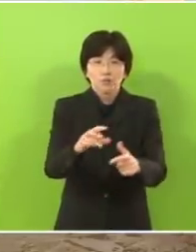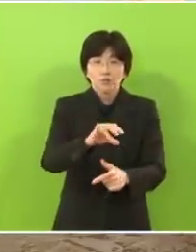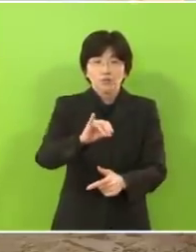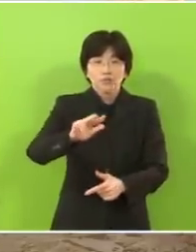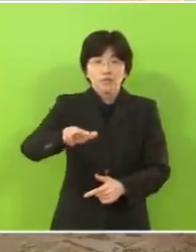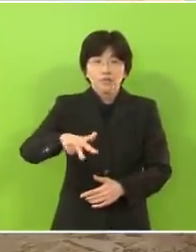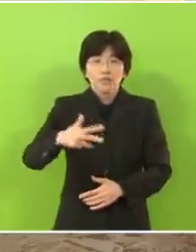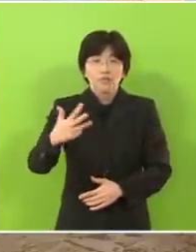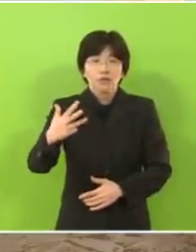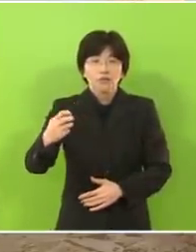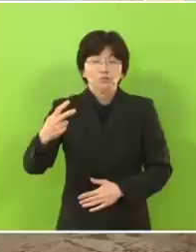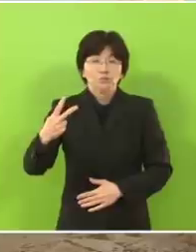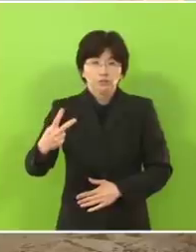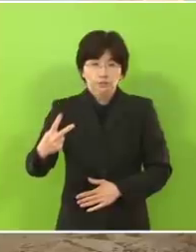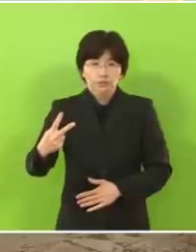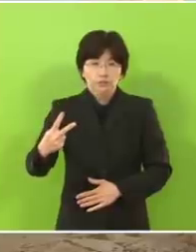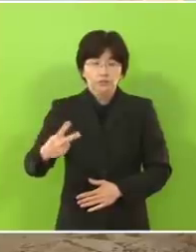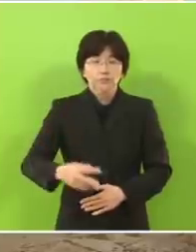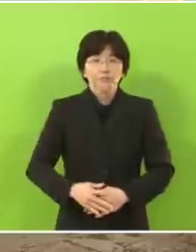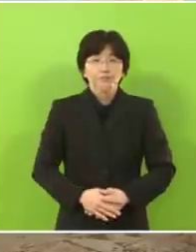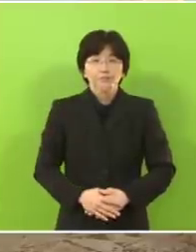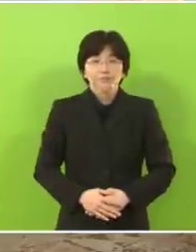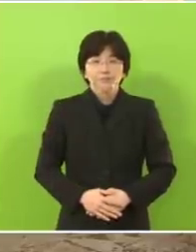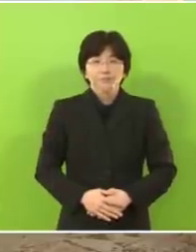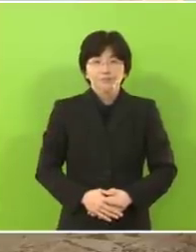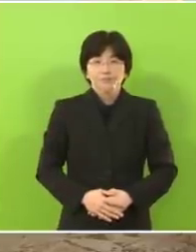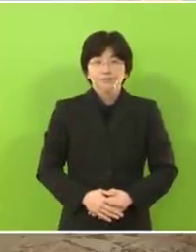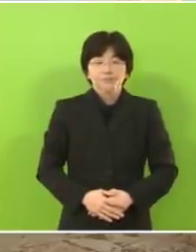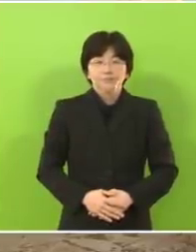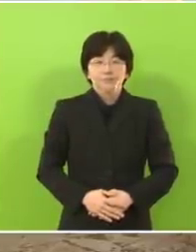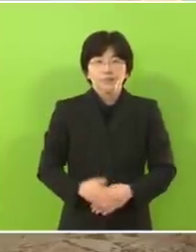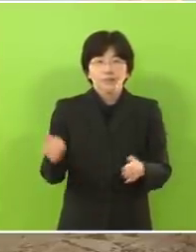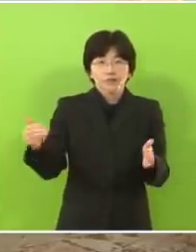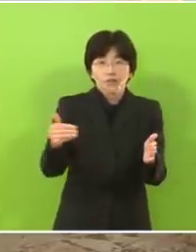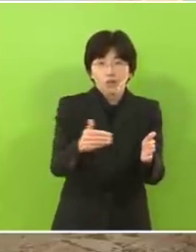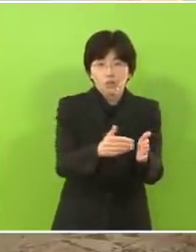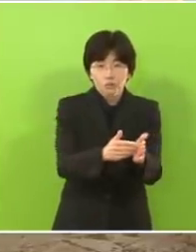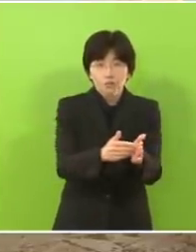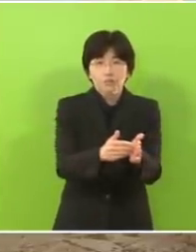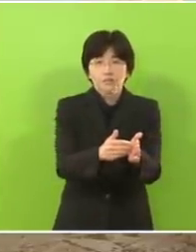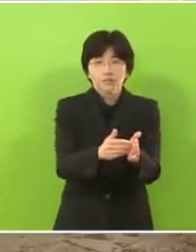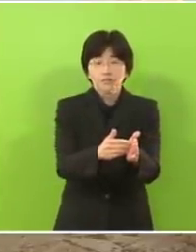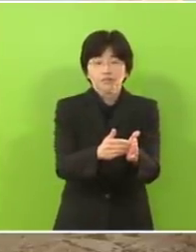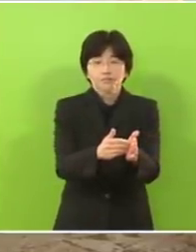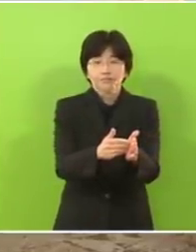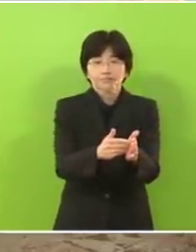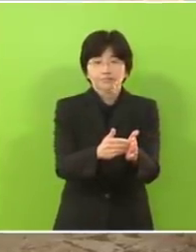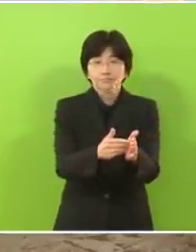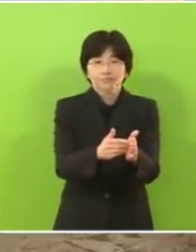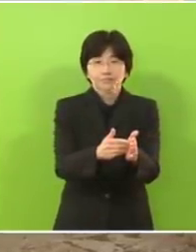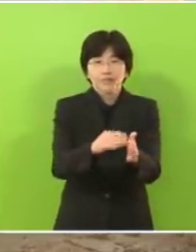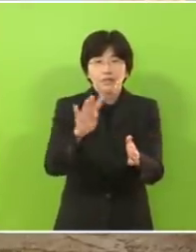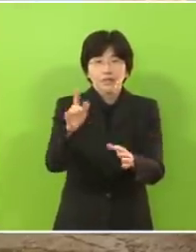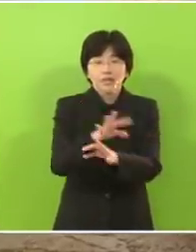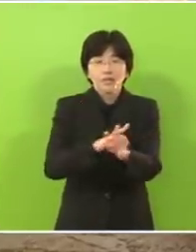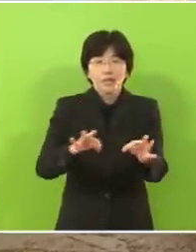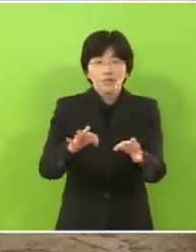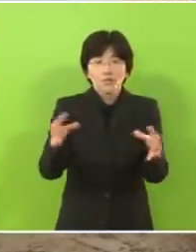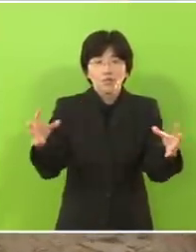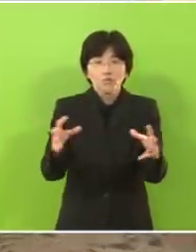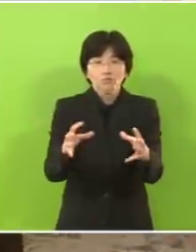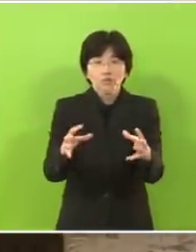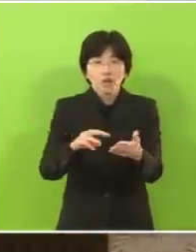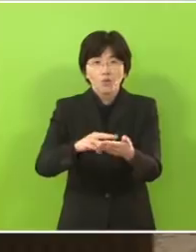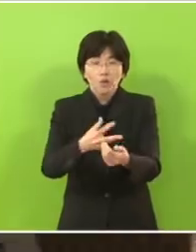1782名となっています最後に経営の集団ワクチン